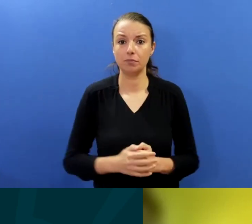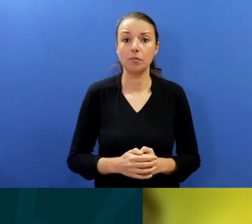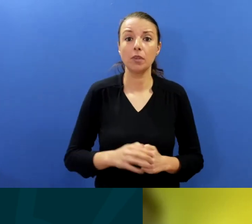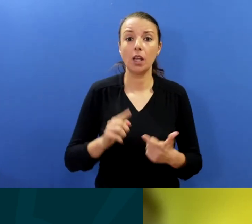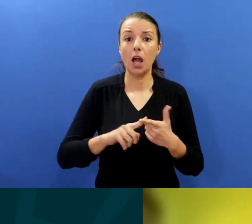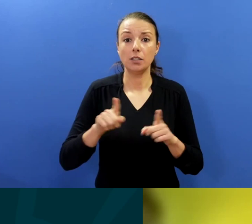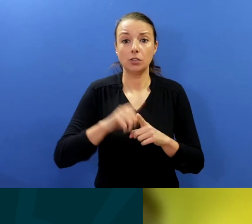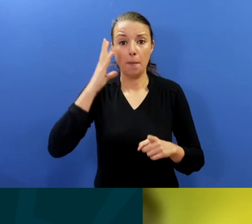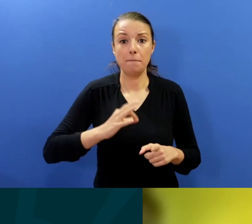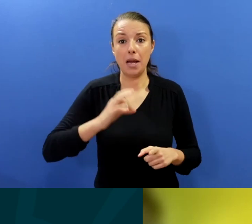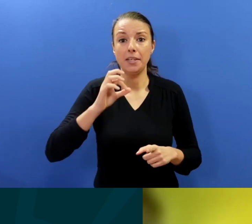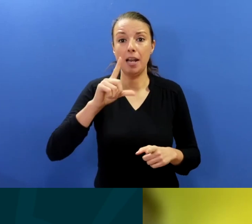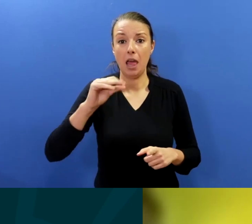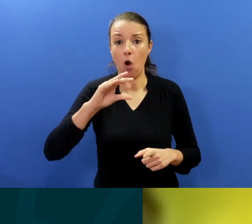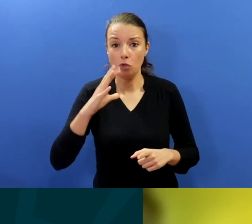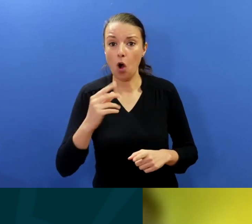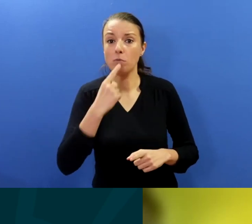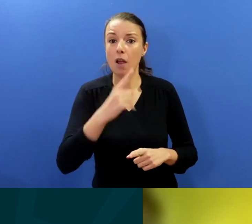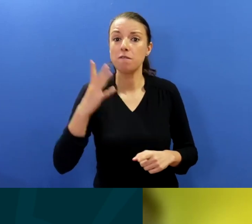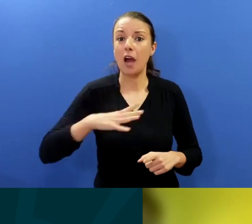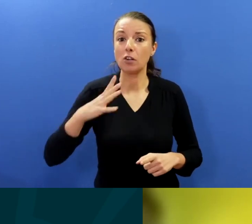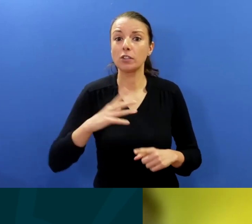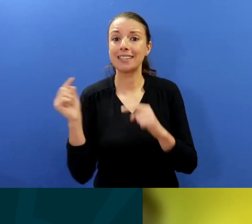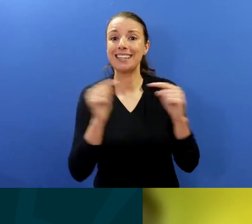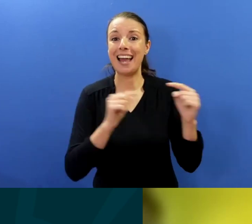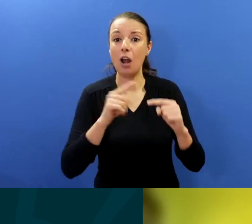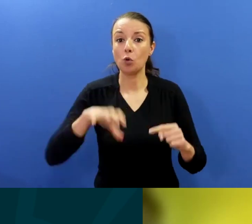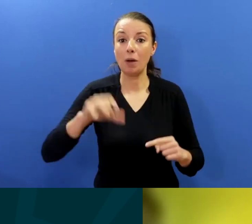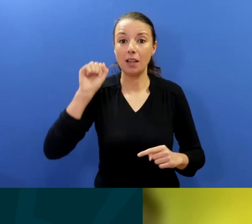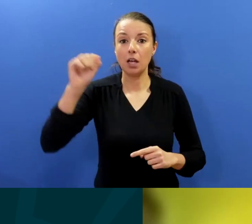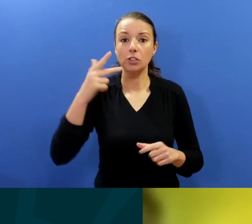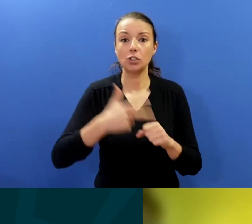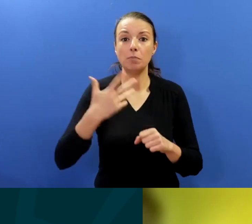dialogu demokratycznego. In the participation.